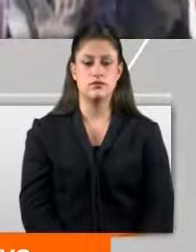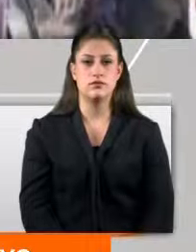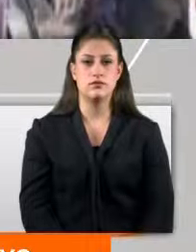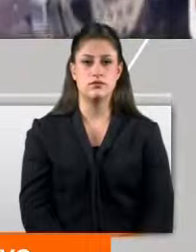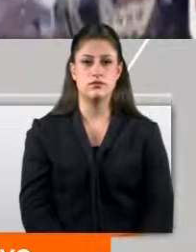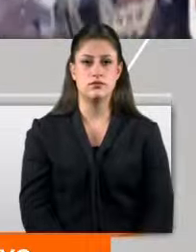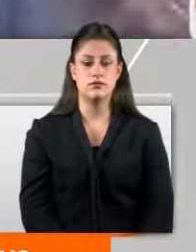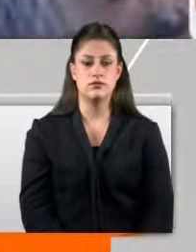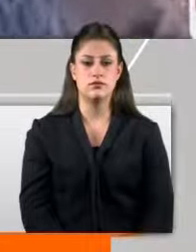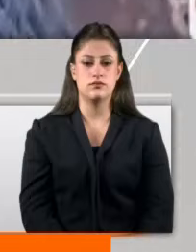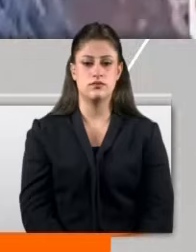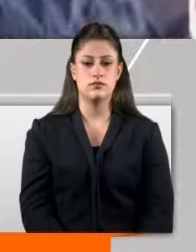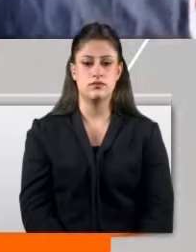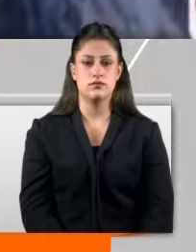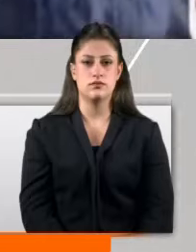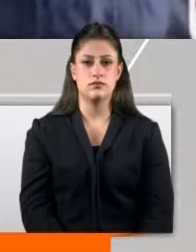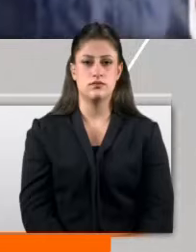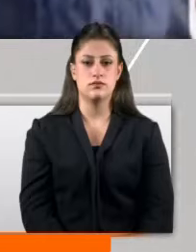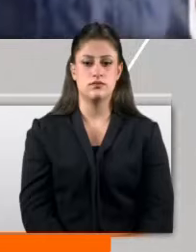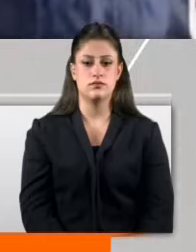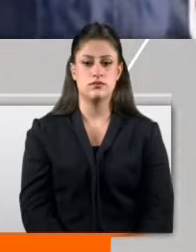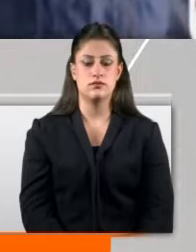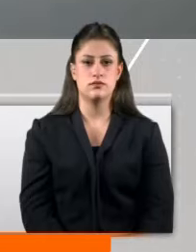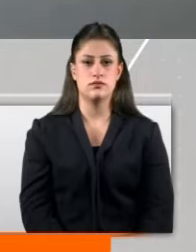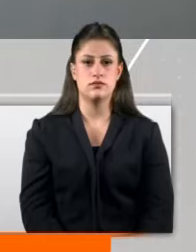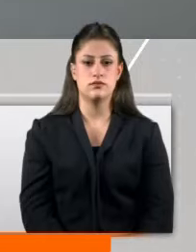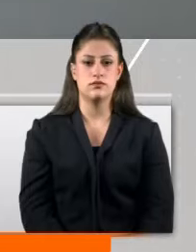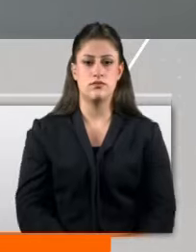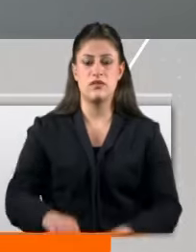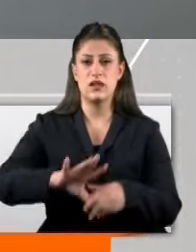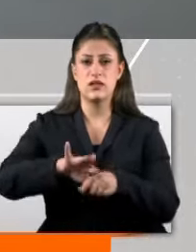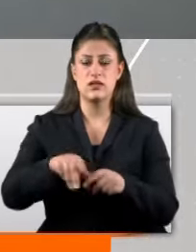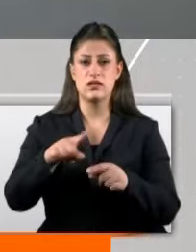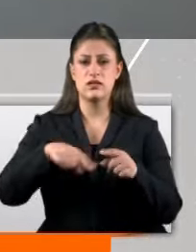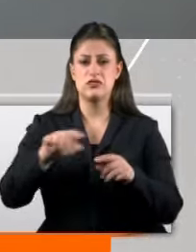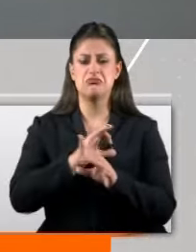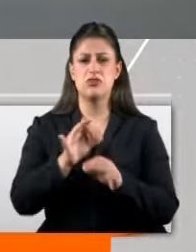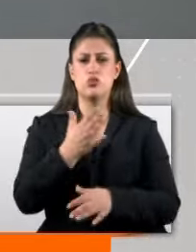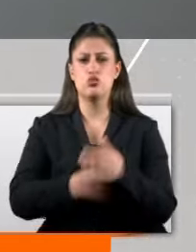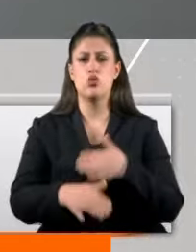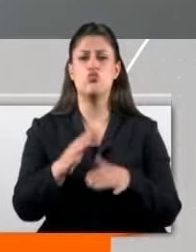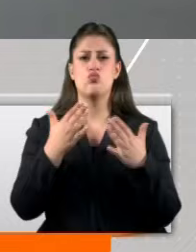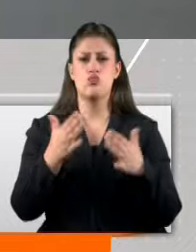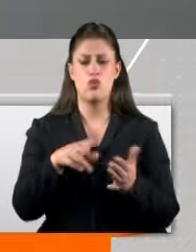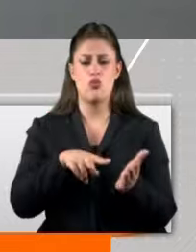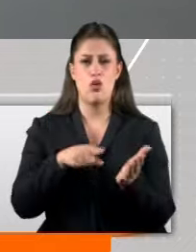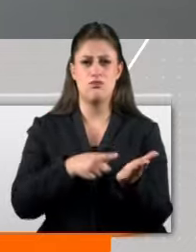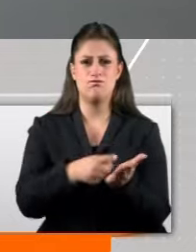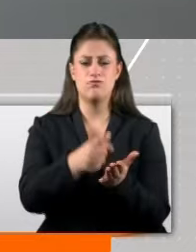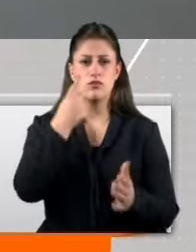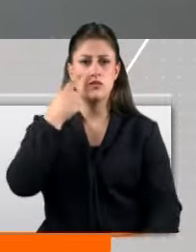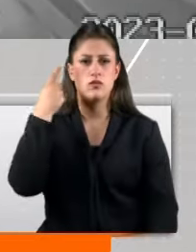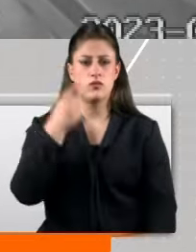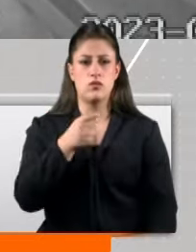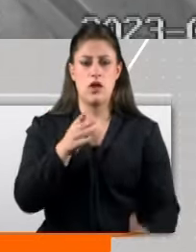ortamdan görülebilmesi hırsızlara adeta davetiye çıkarabiliyor. Hırsızlar artık hiç yorulmuyorlar. Navigasyon uygulamalarından evinizin